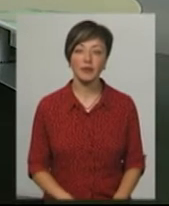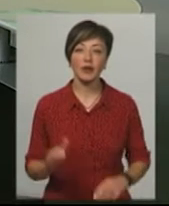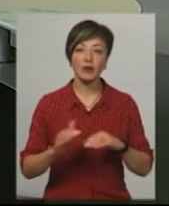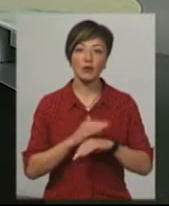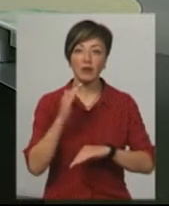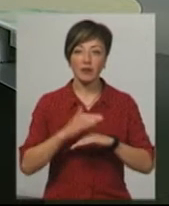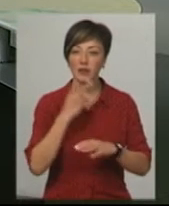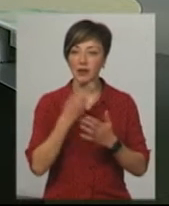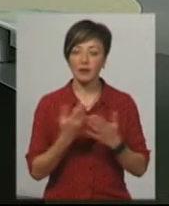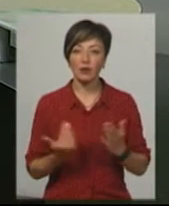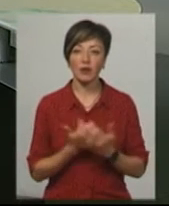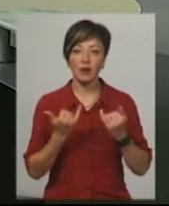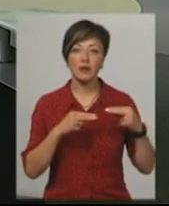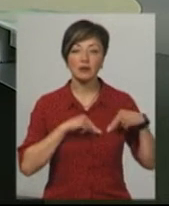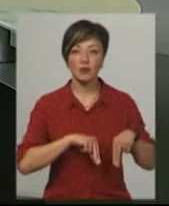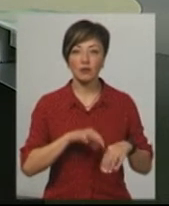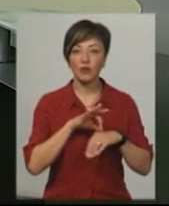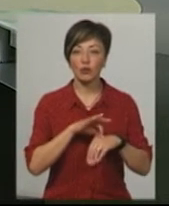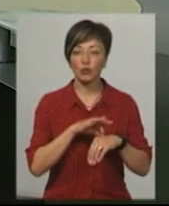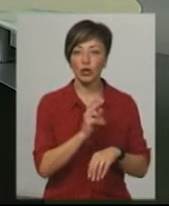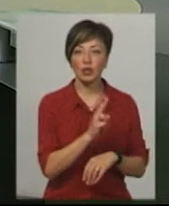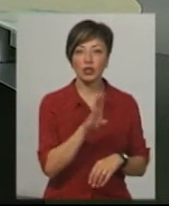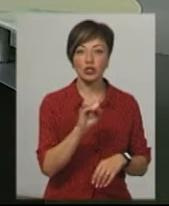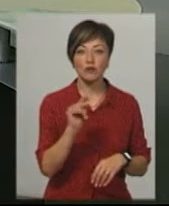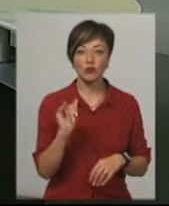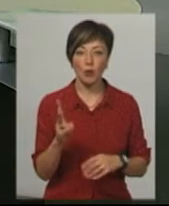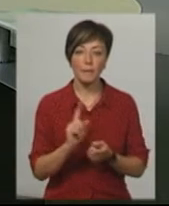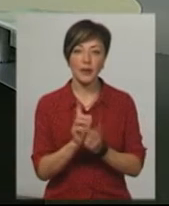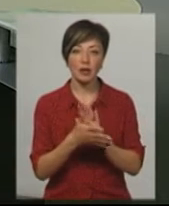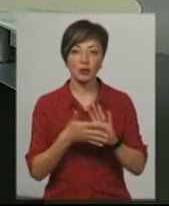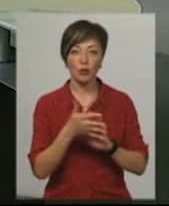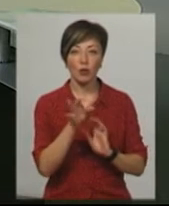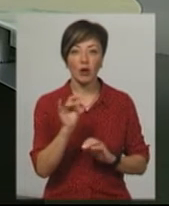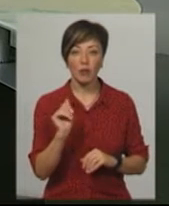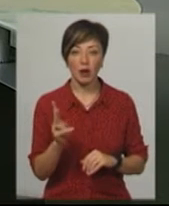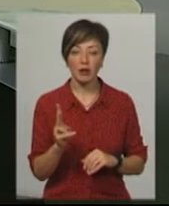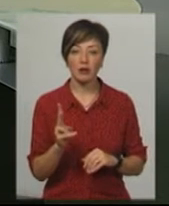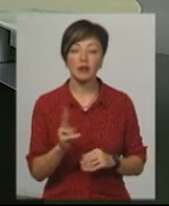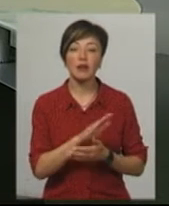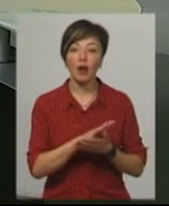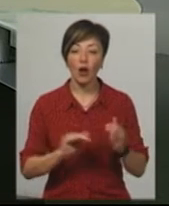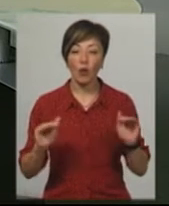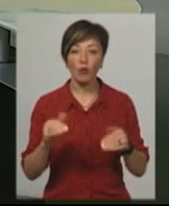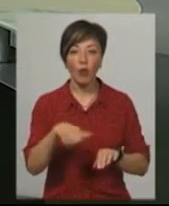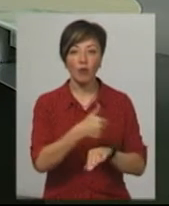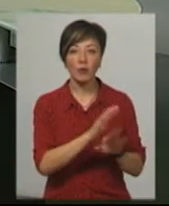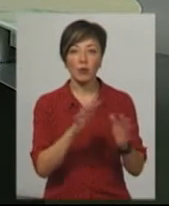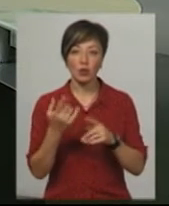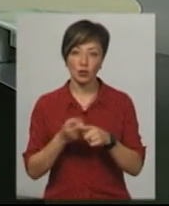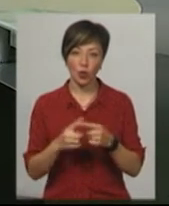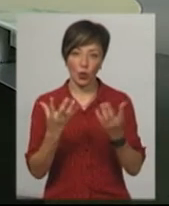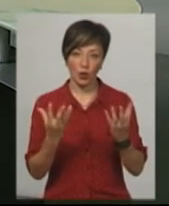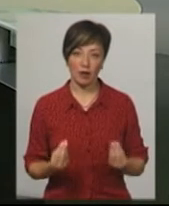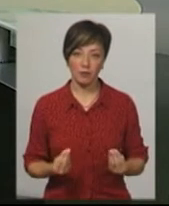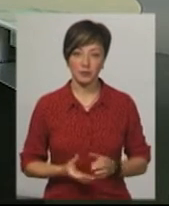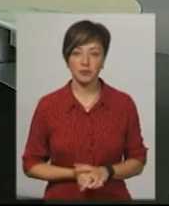Добрий вечір. Ви дивитесь новини. Для вас у студії працює ведуча Катерина Шевчук. На жест умову перекладає Ольга Рибак. Далі коротко про головні події цього